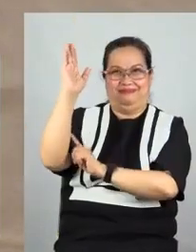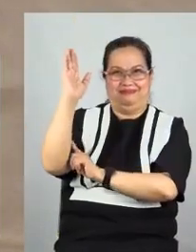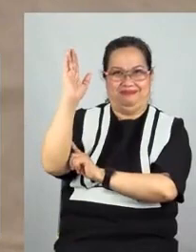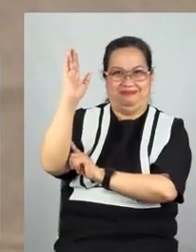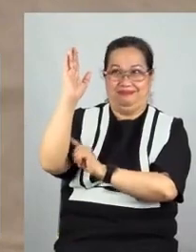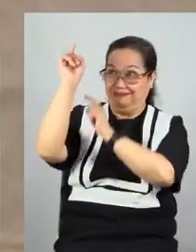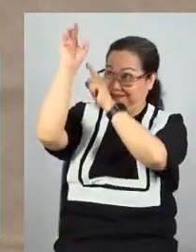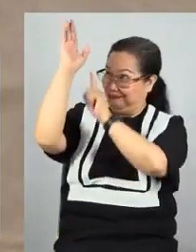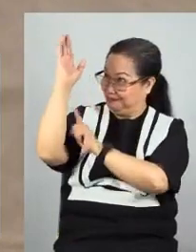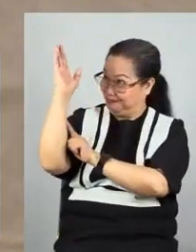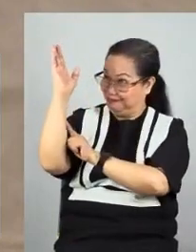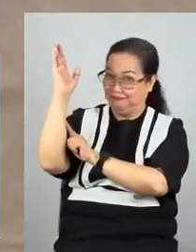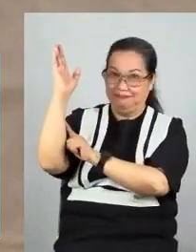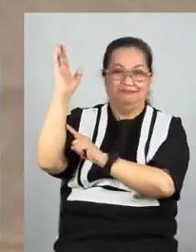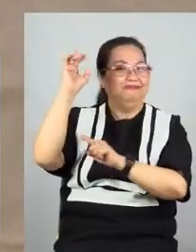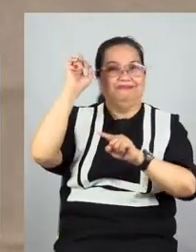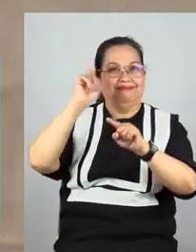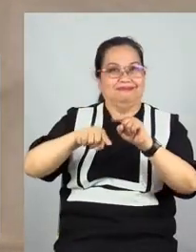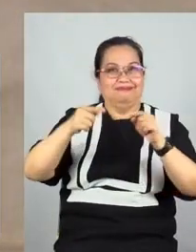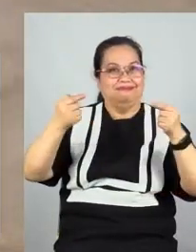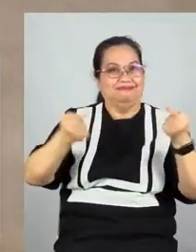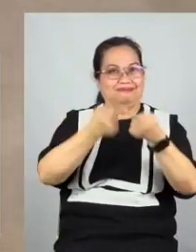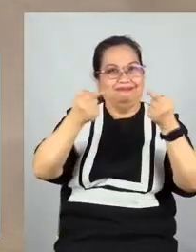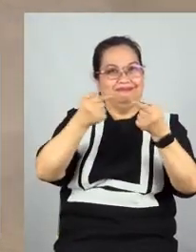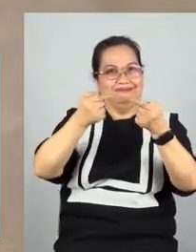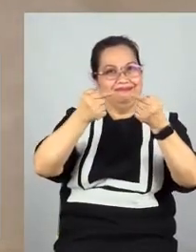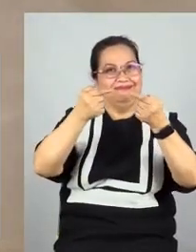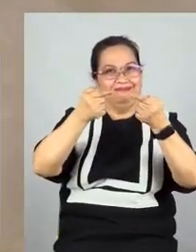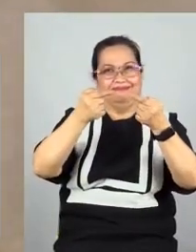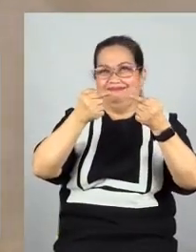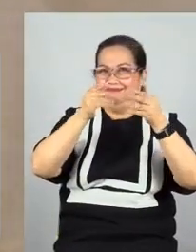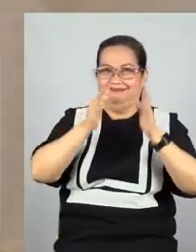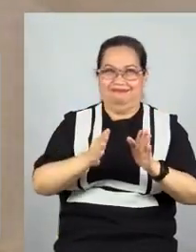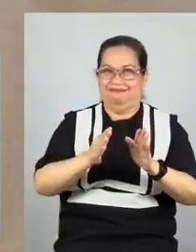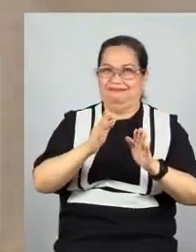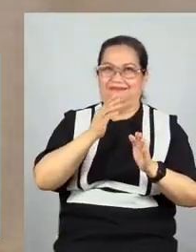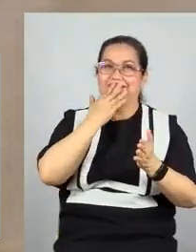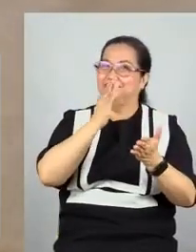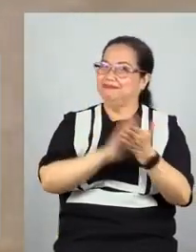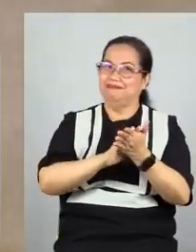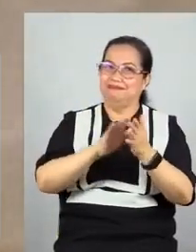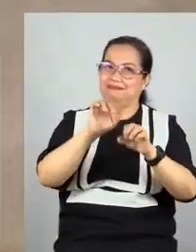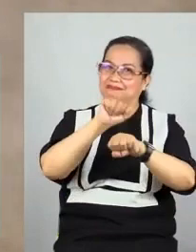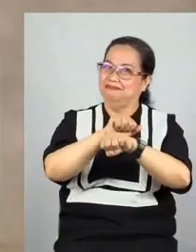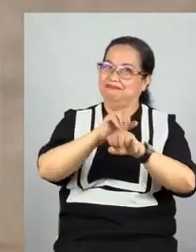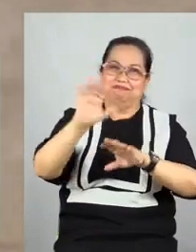datapwat siya ay Diyos at hindi siya maaaring gumawa ng kasamaan.